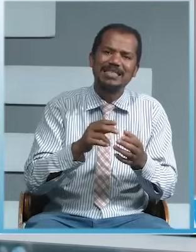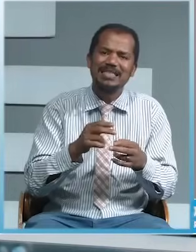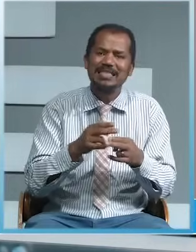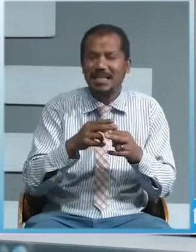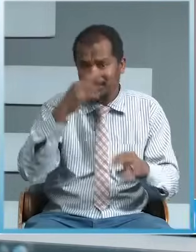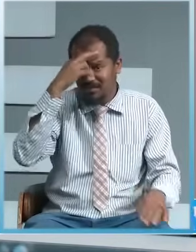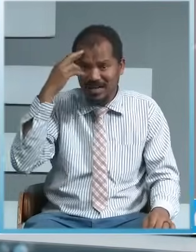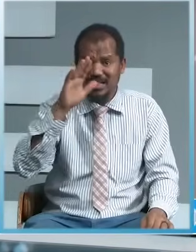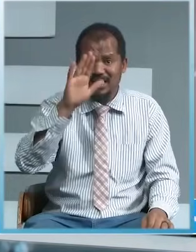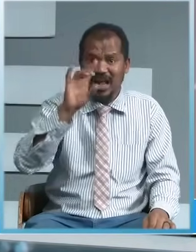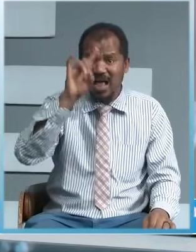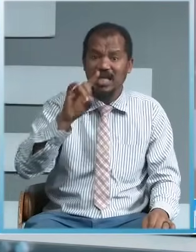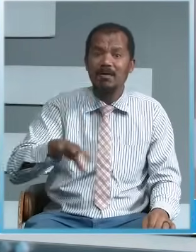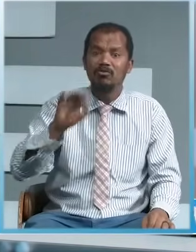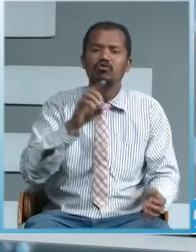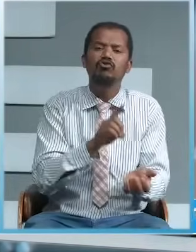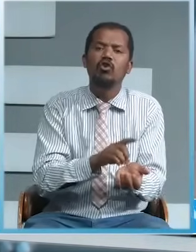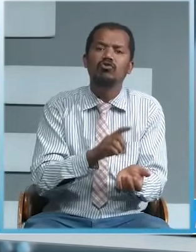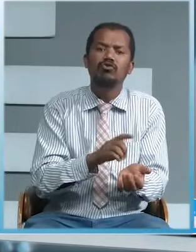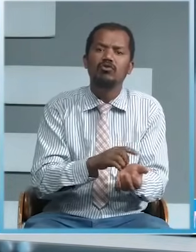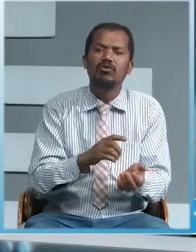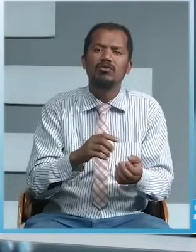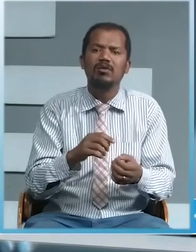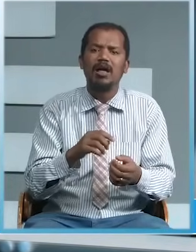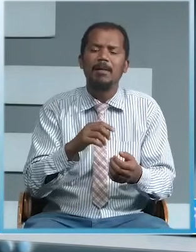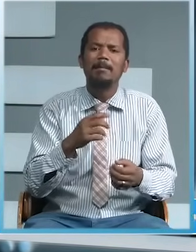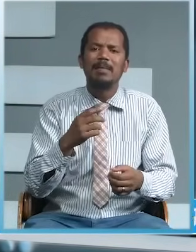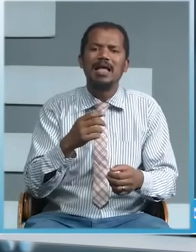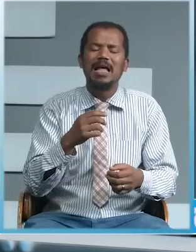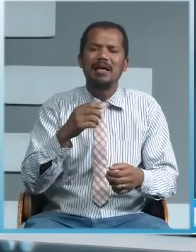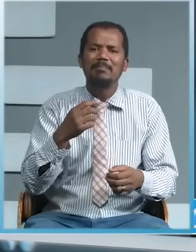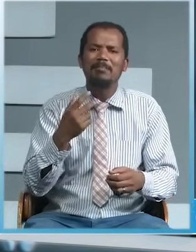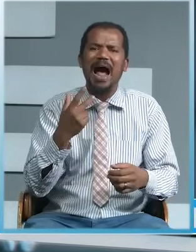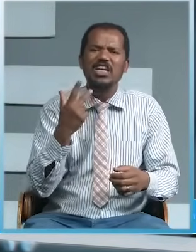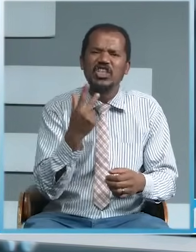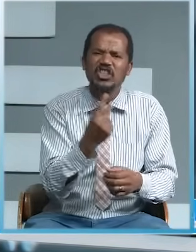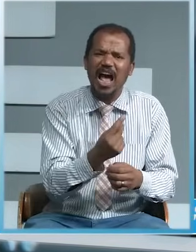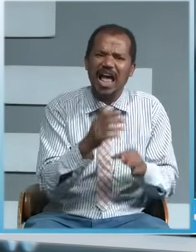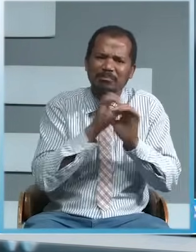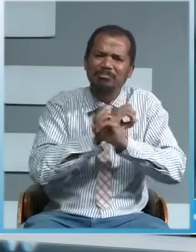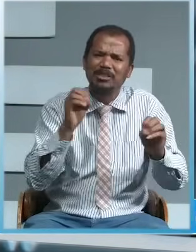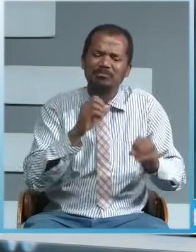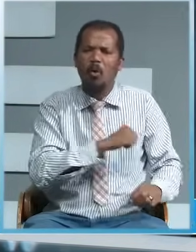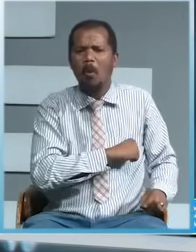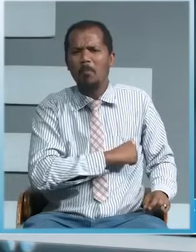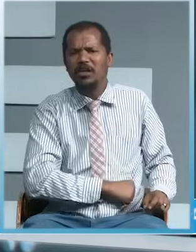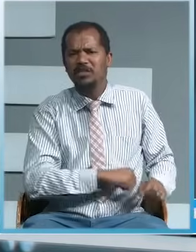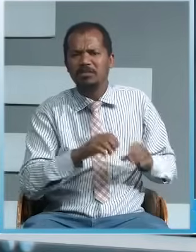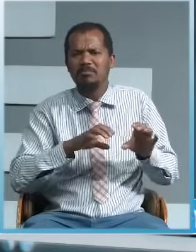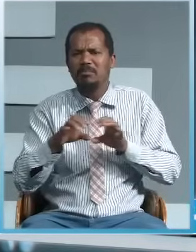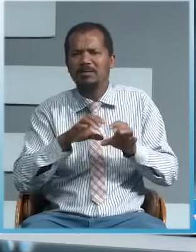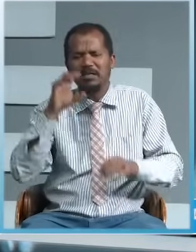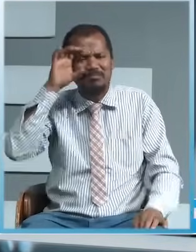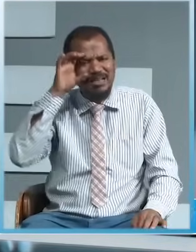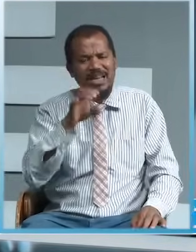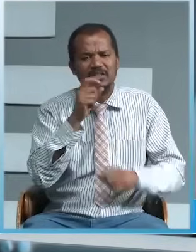እጥረት ምክንያት በጋዛ የሚገኙ ዶክተሮች ያለማደንዘዣ ቀዶ ጥገናዎችን ለማድረግ